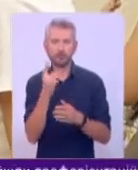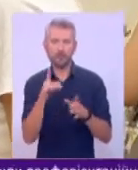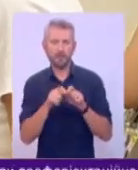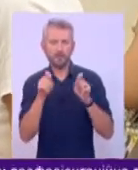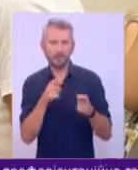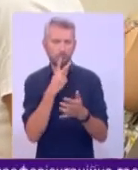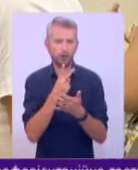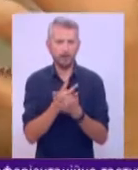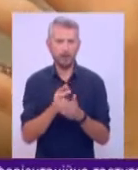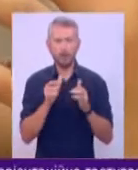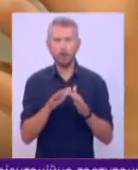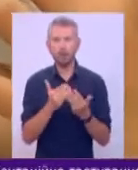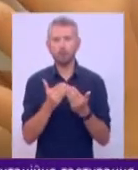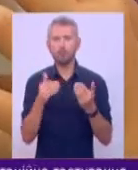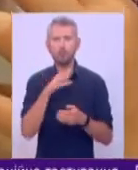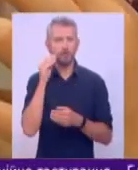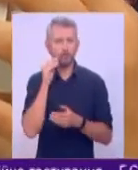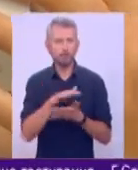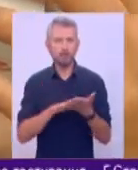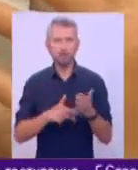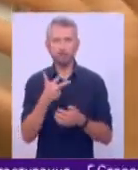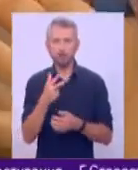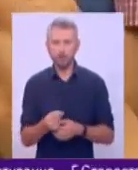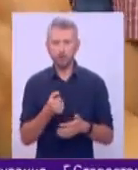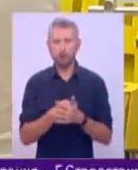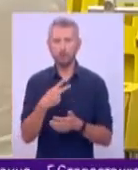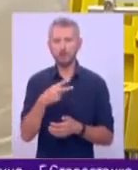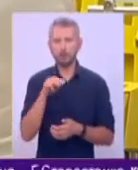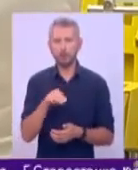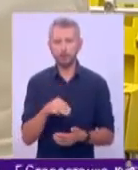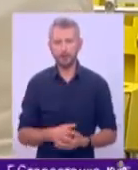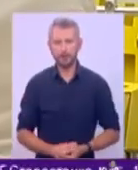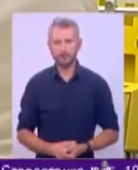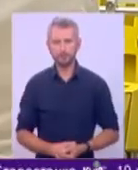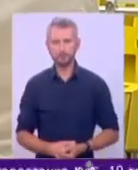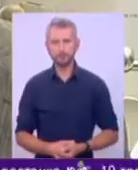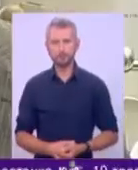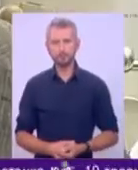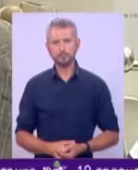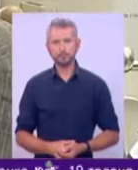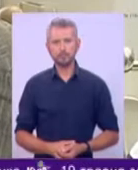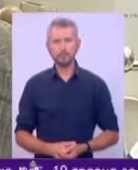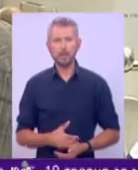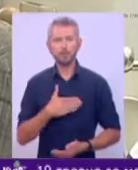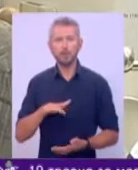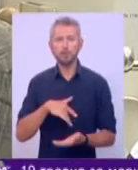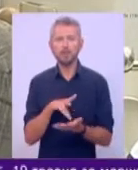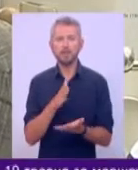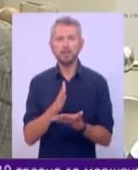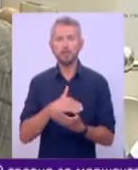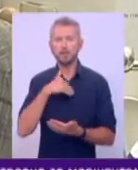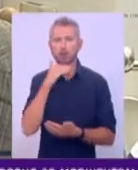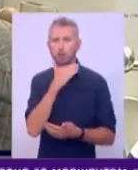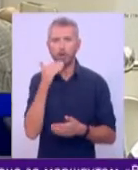віртуальної реальності. Заходи у музеї Шевченка триватимуть 3 дні – до 20 травня. У нашому місті є достатньо